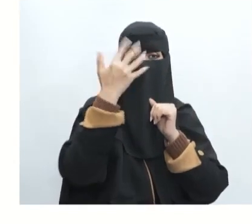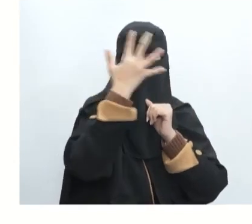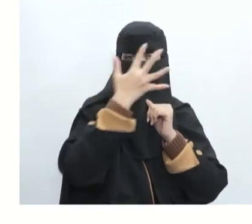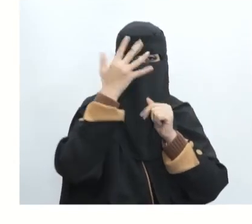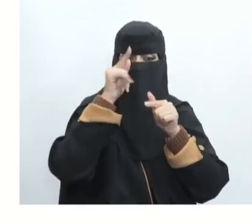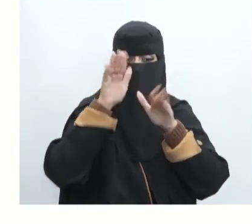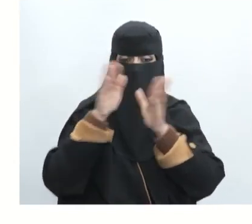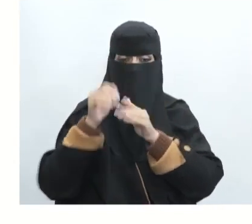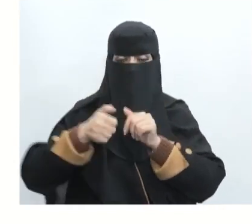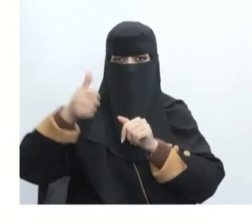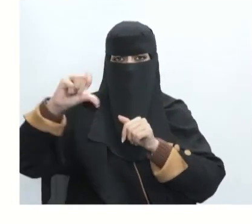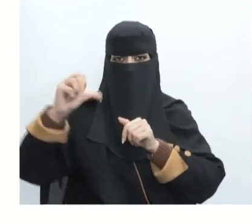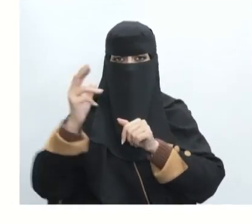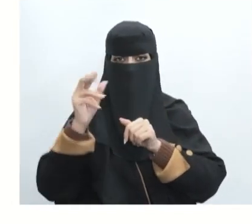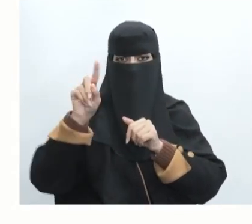اوزباكستان